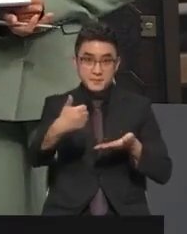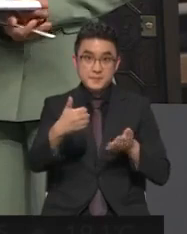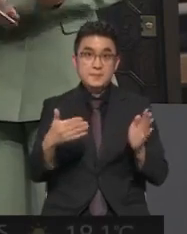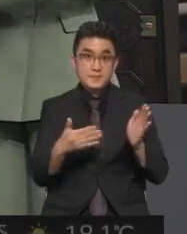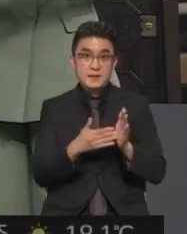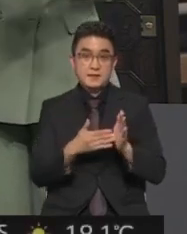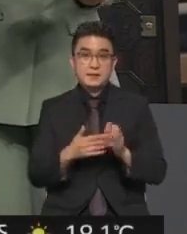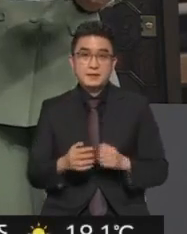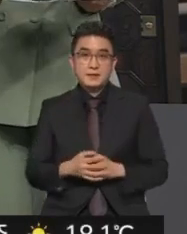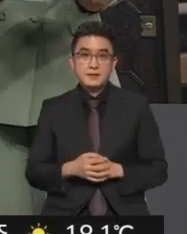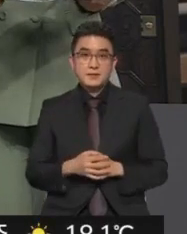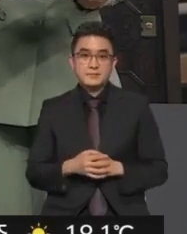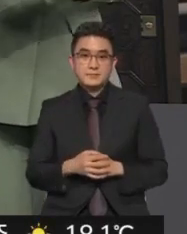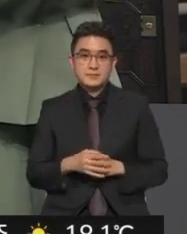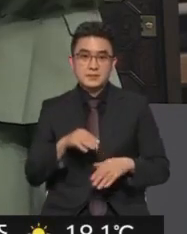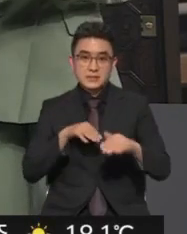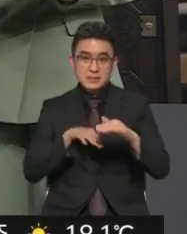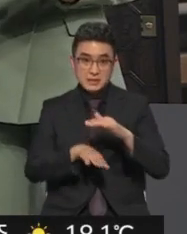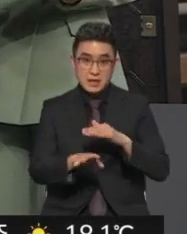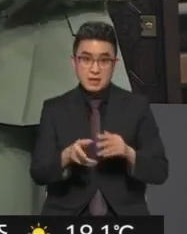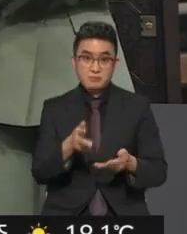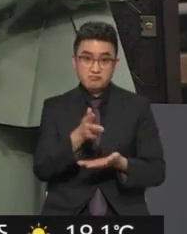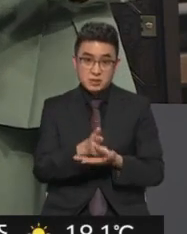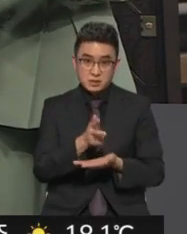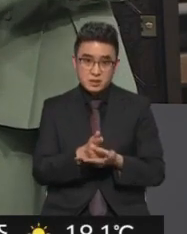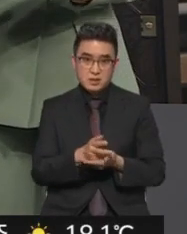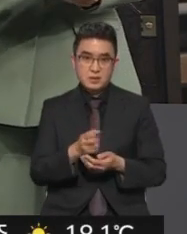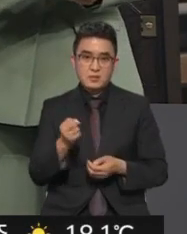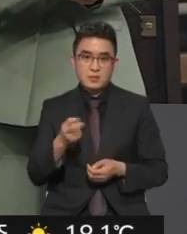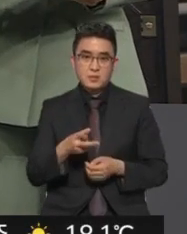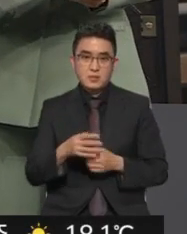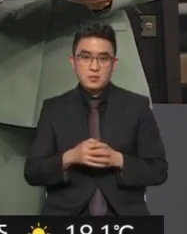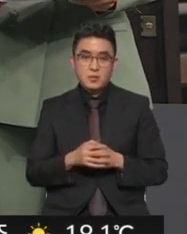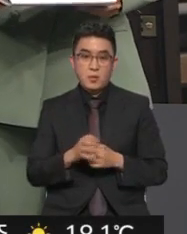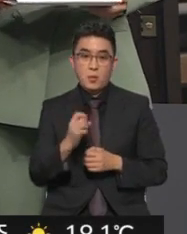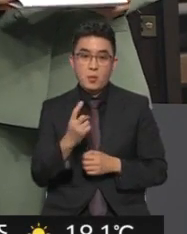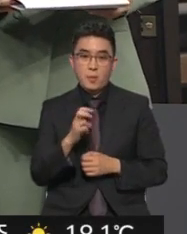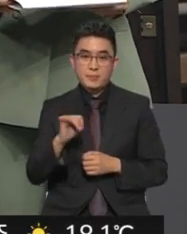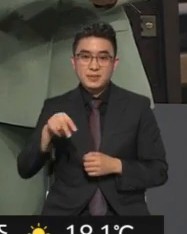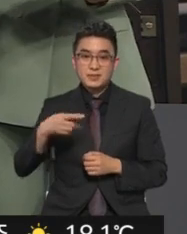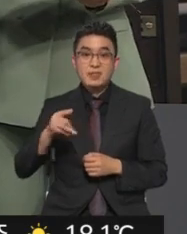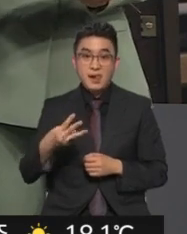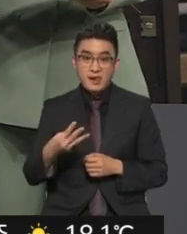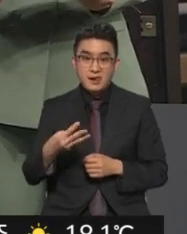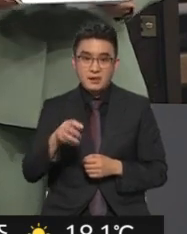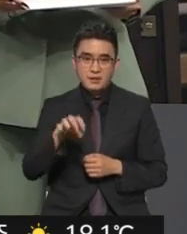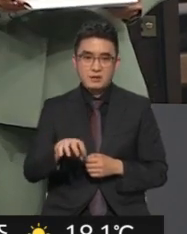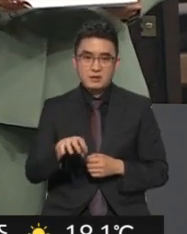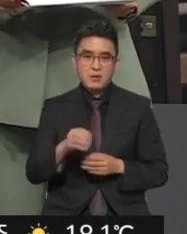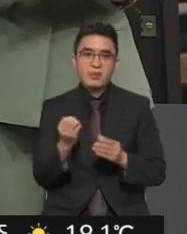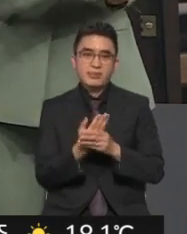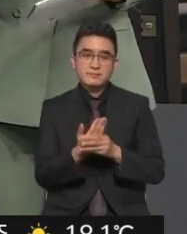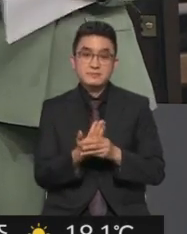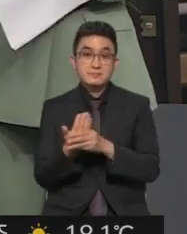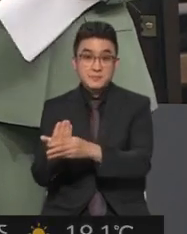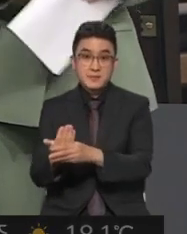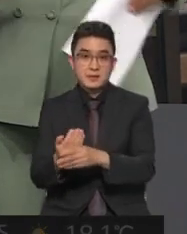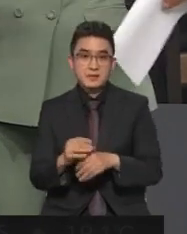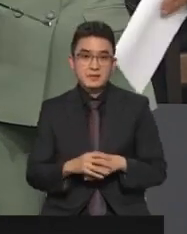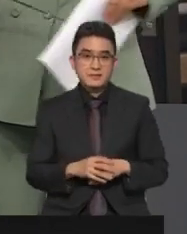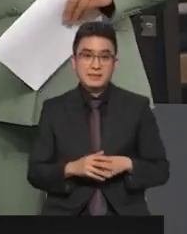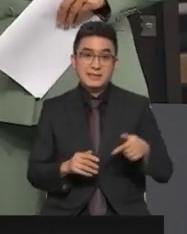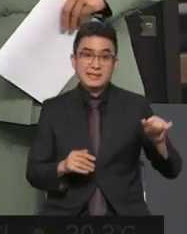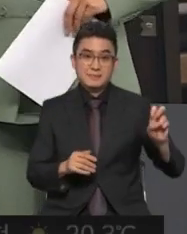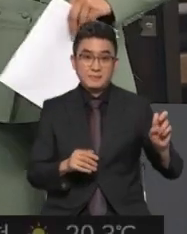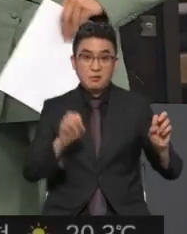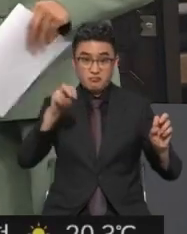알려집니다 지하 주차장이나 오피스텔 등에서 전액 현금으로 줬다고 하는데요 검찰은 김 부원장이 유전본부장을